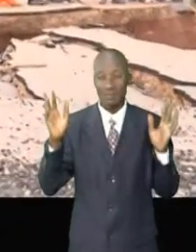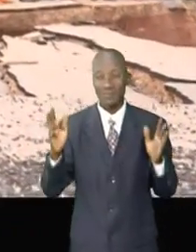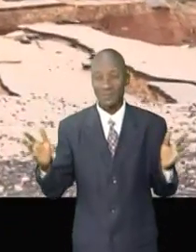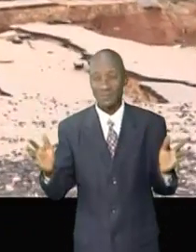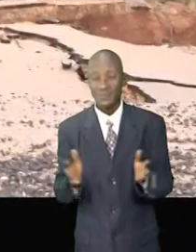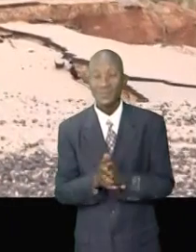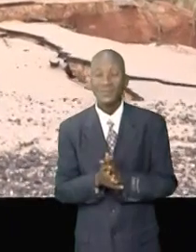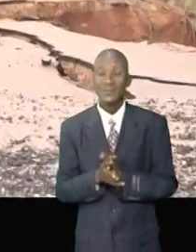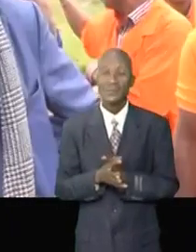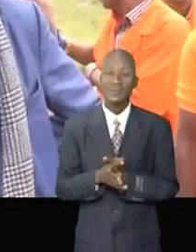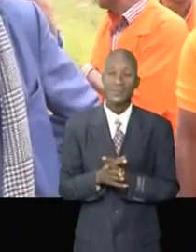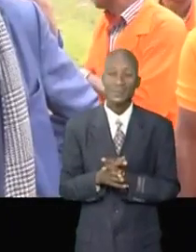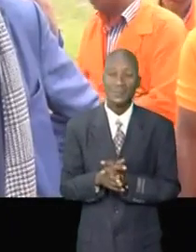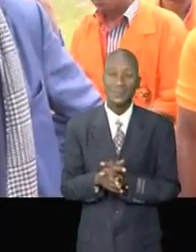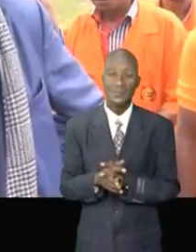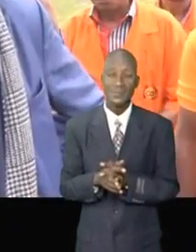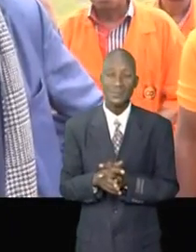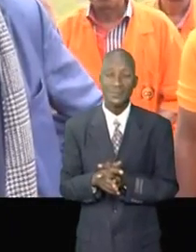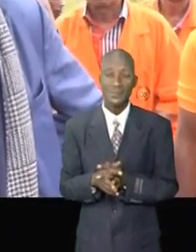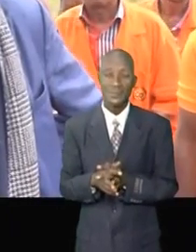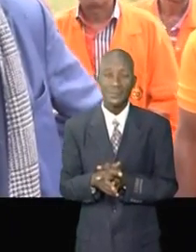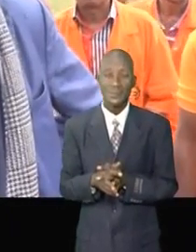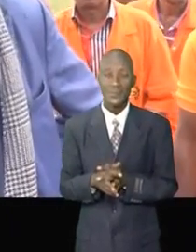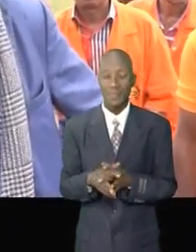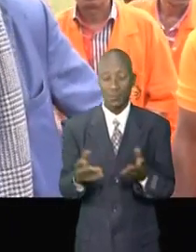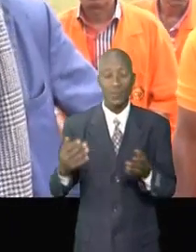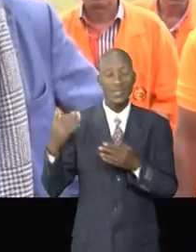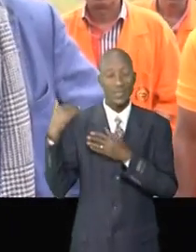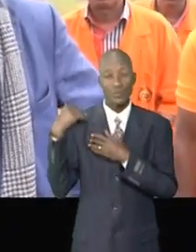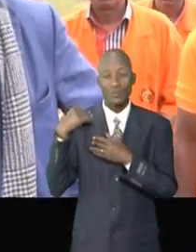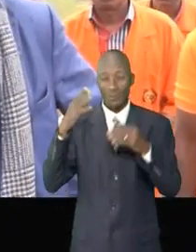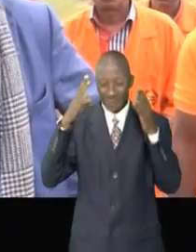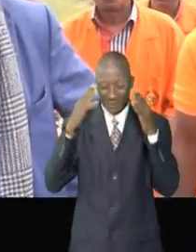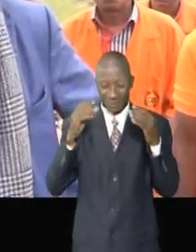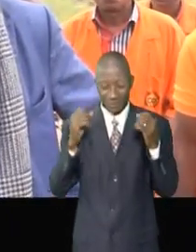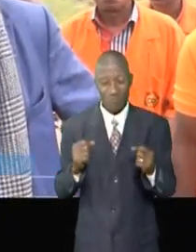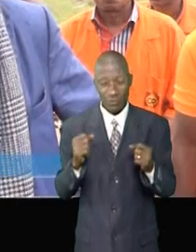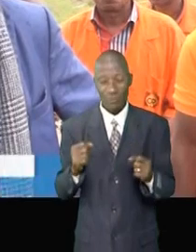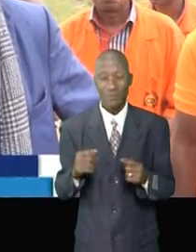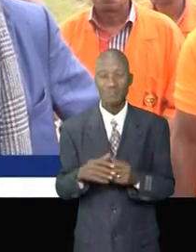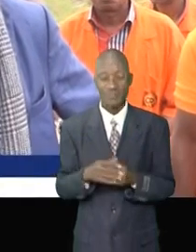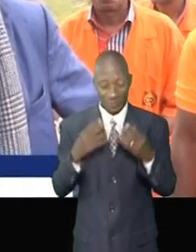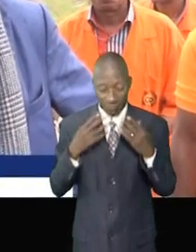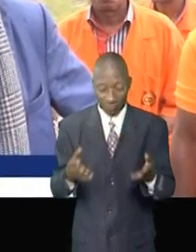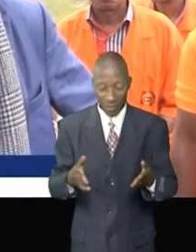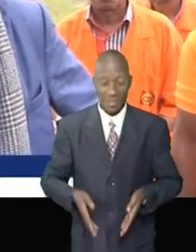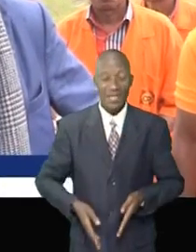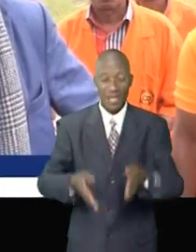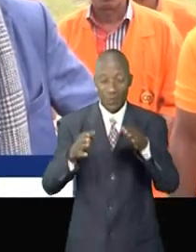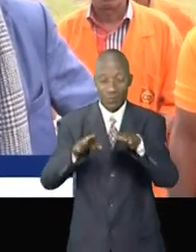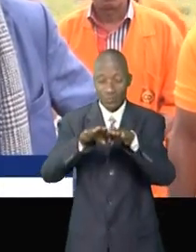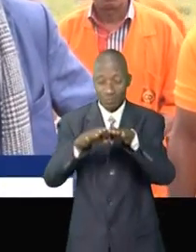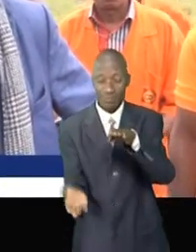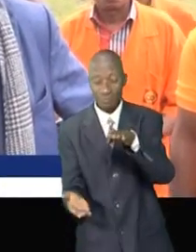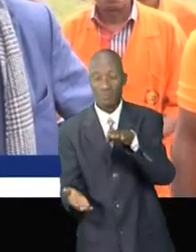par défaut de conception et défaut de mise en œuvre. Il y a des structures élémentaires qui devaient